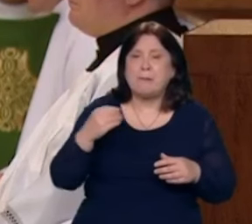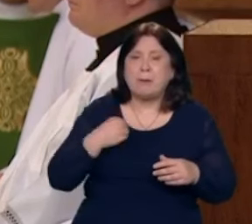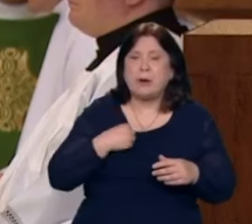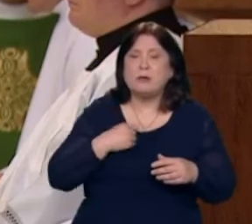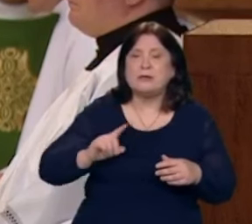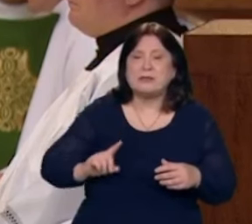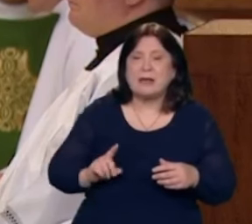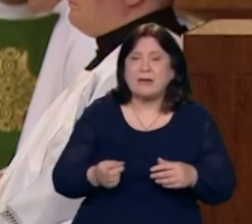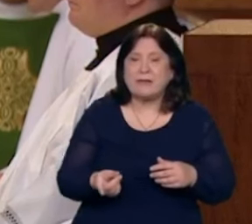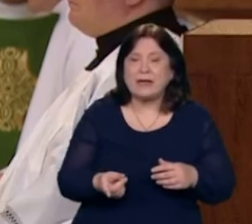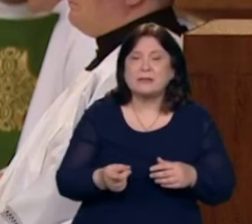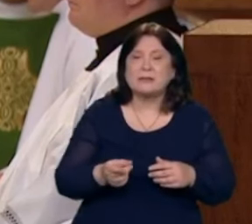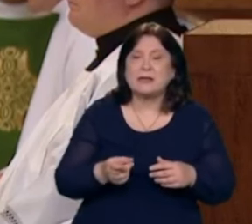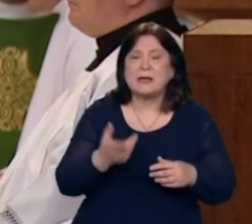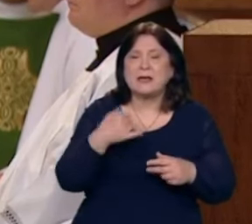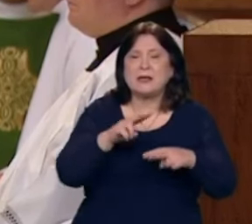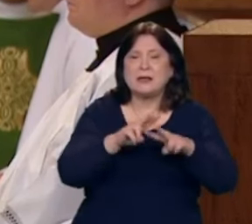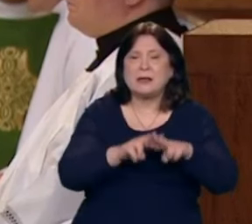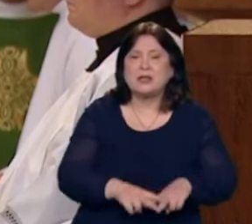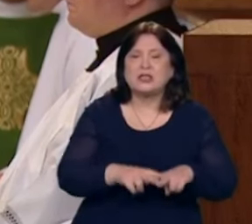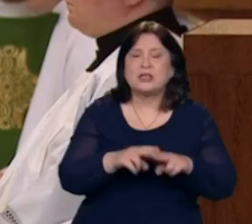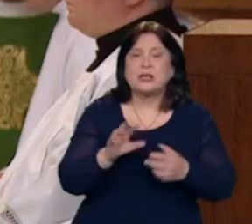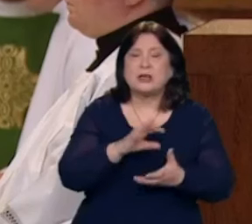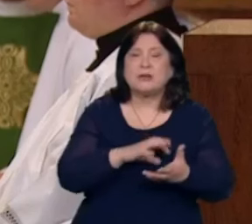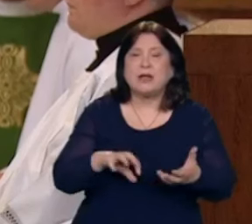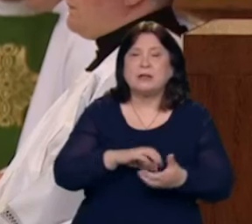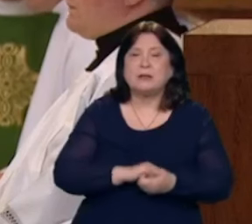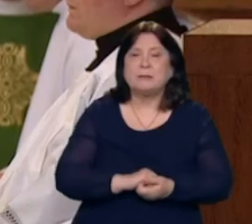Francja i reszta